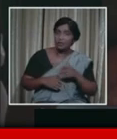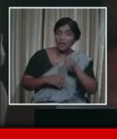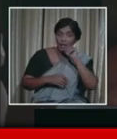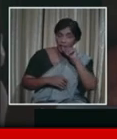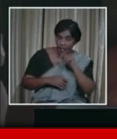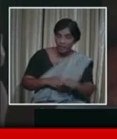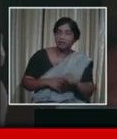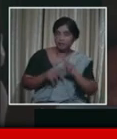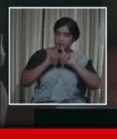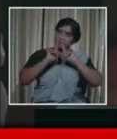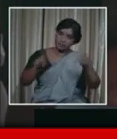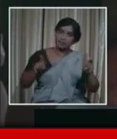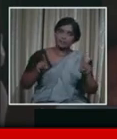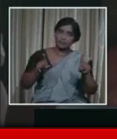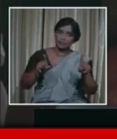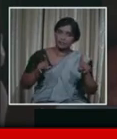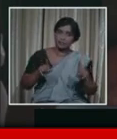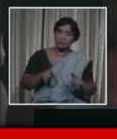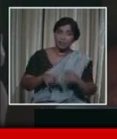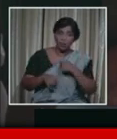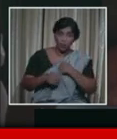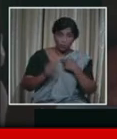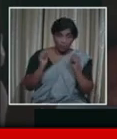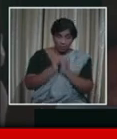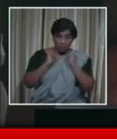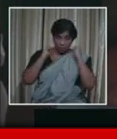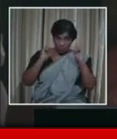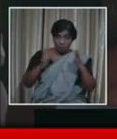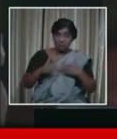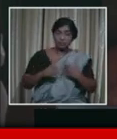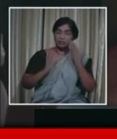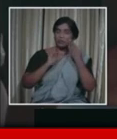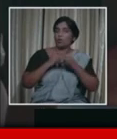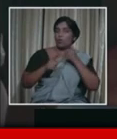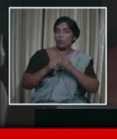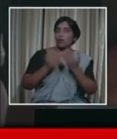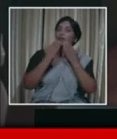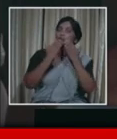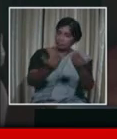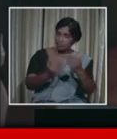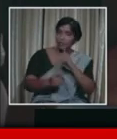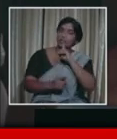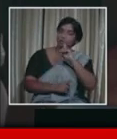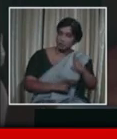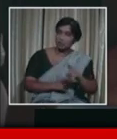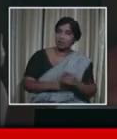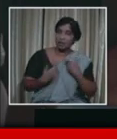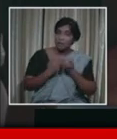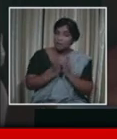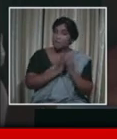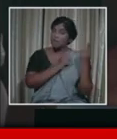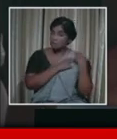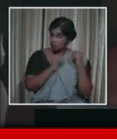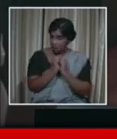සලසන්න ඕවා දෙනු පරහට තමුන් සම්මතයේ සිට හැම දෙටාටම අපි ඉල්ලා සිටිනවා තමන්ගේ යුතුයකම් ඉෂ්ට